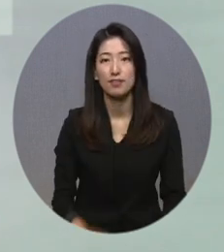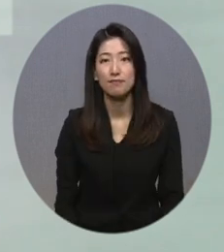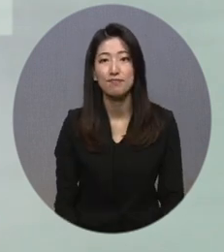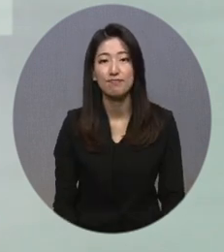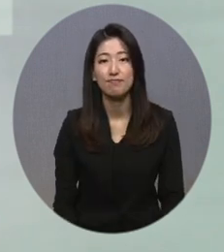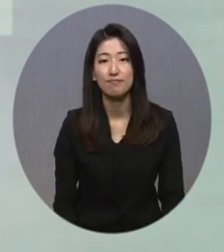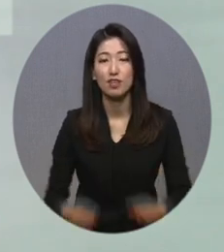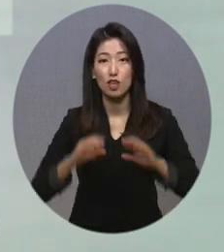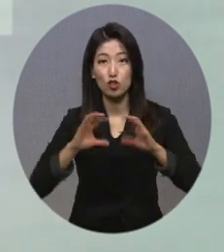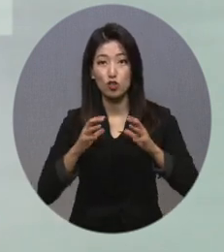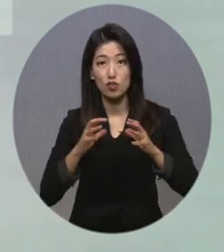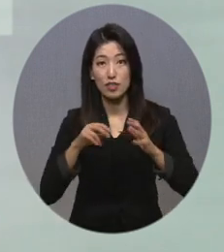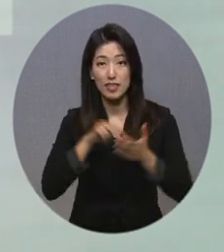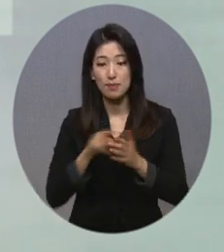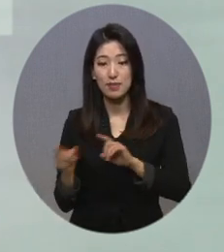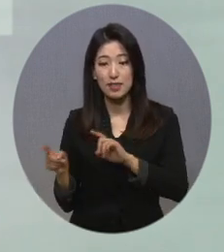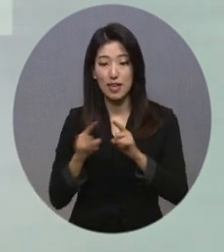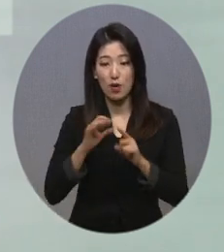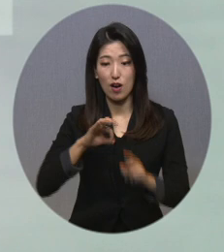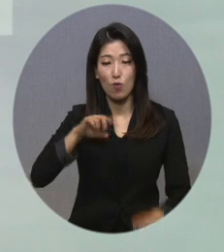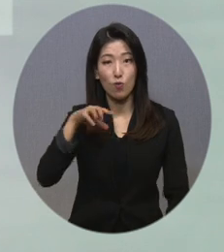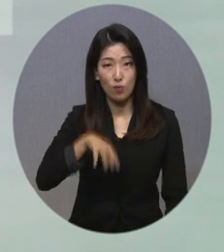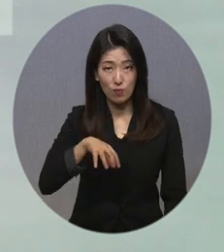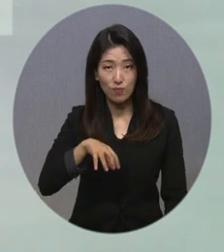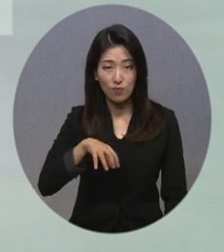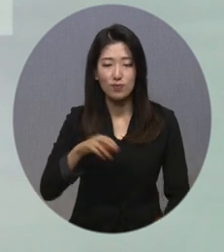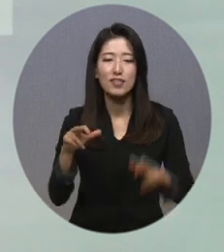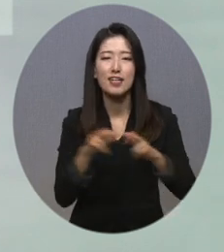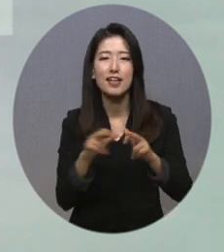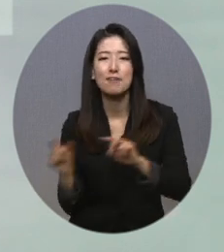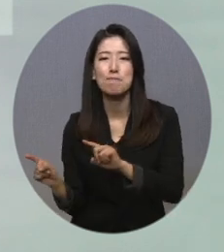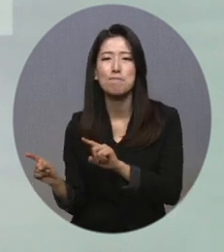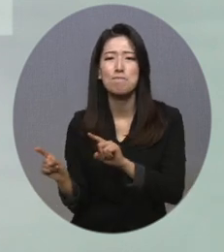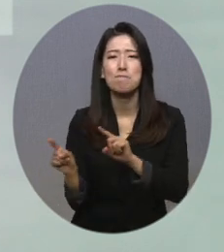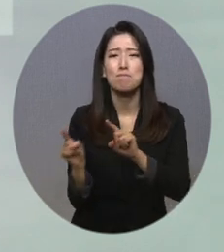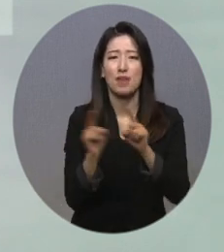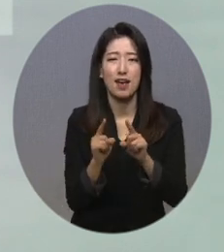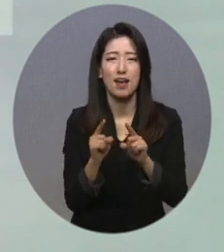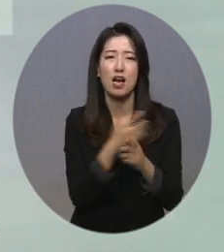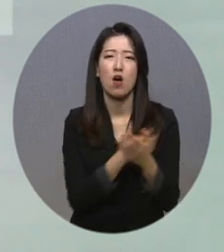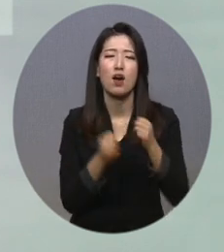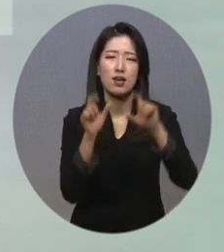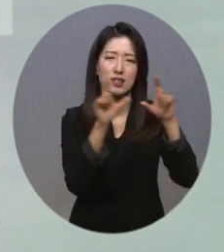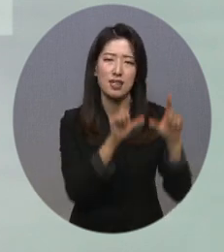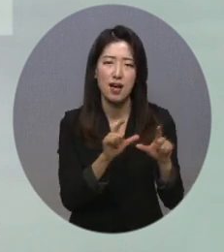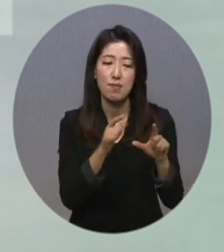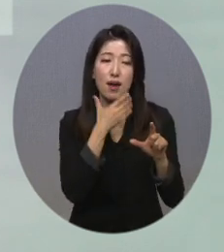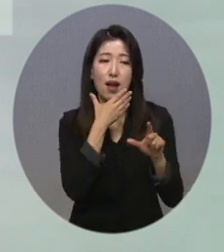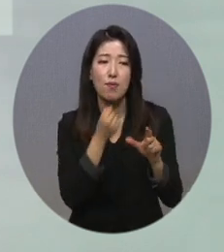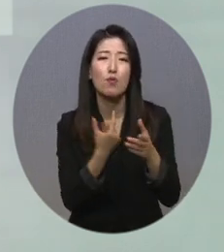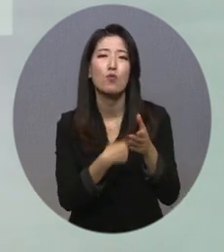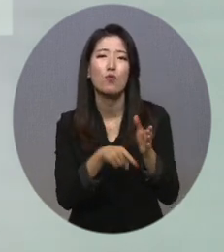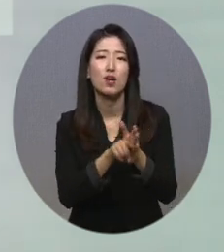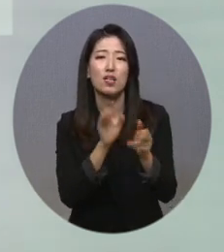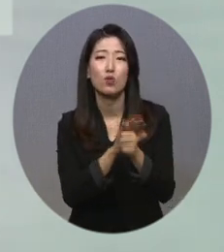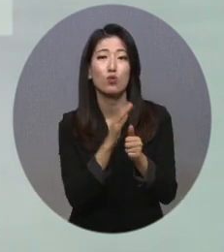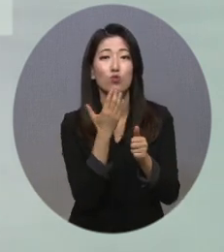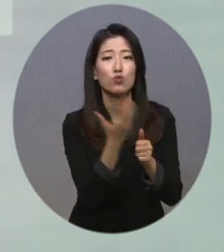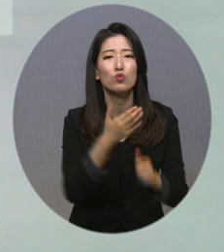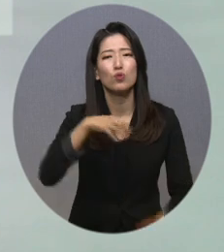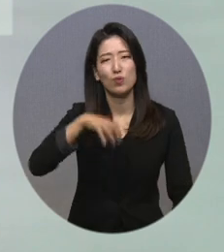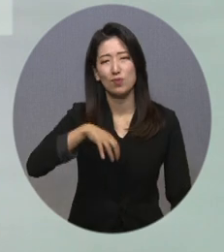국립재화로는 장애인이 재활을 통해 건강한 삶과 행복을 누리도록 지원하는 국립기관입니다.